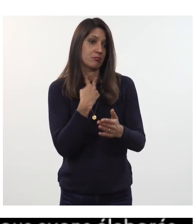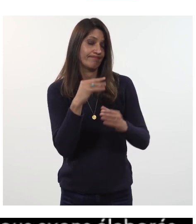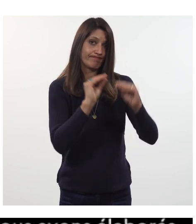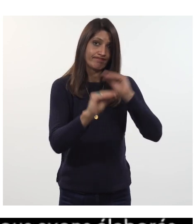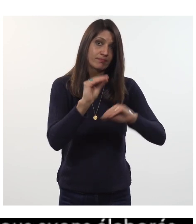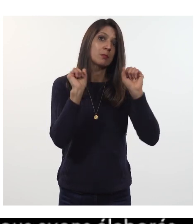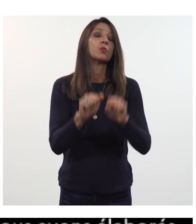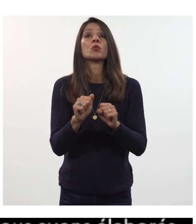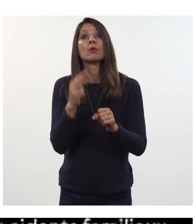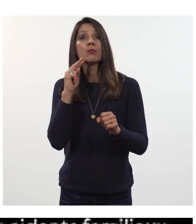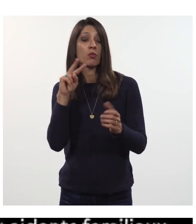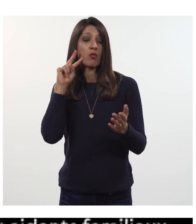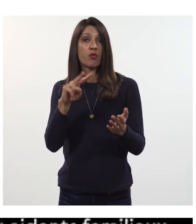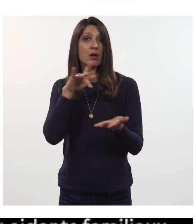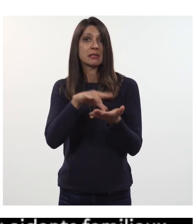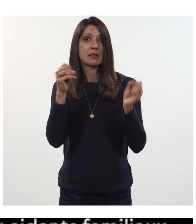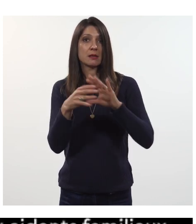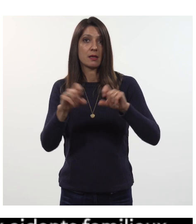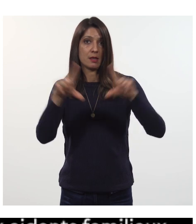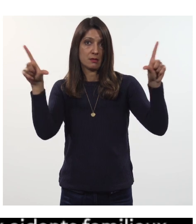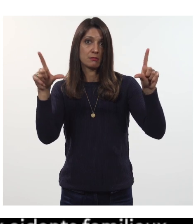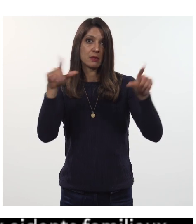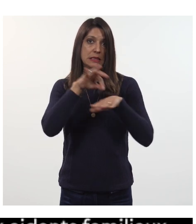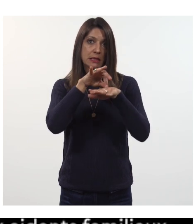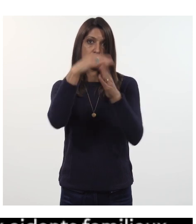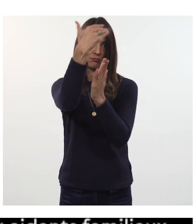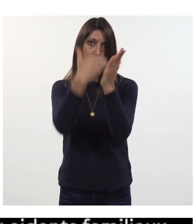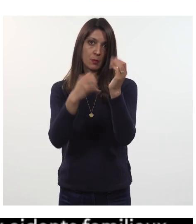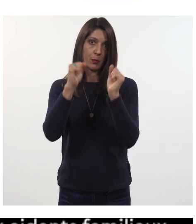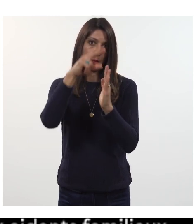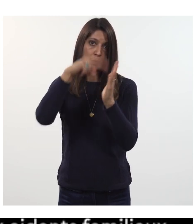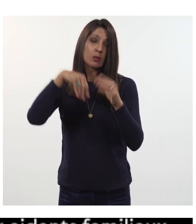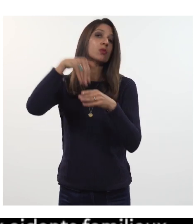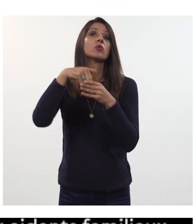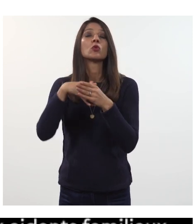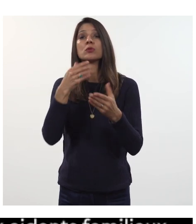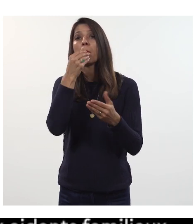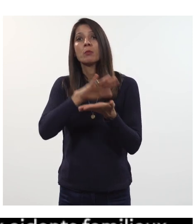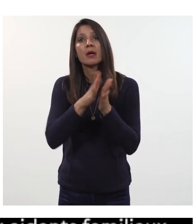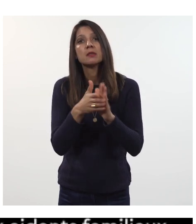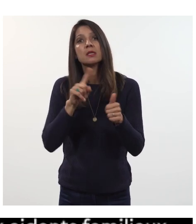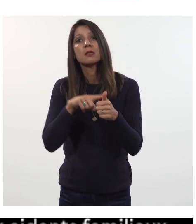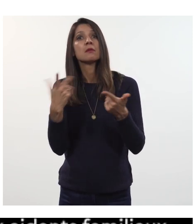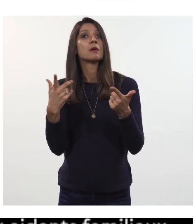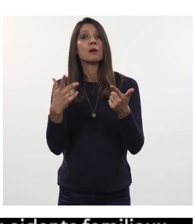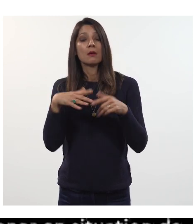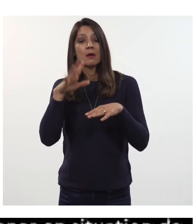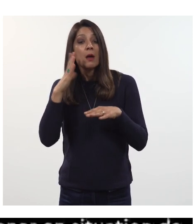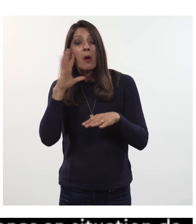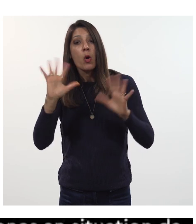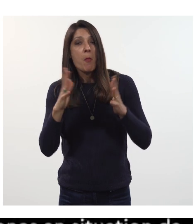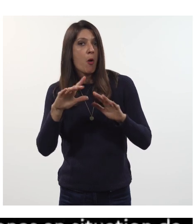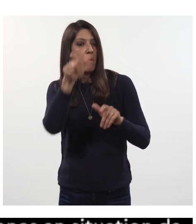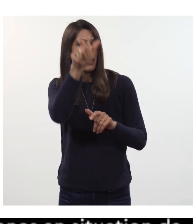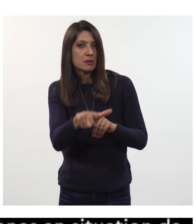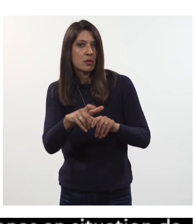disponible sur notre site, sur le site du collectif, et vous y trouverez les bonnes pratiques, les signes qui peuvent alerter, tout ce qui peut